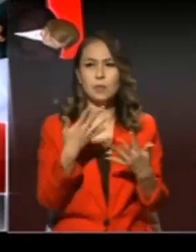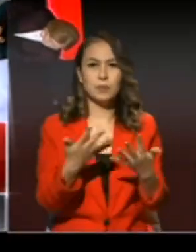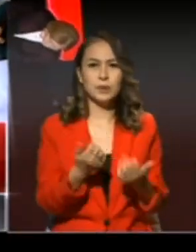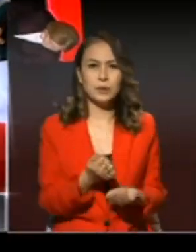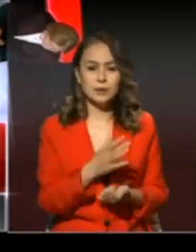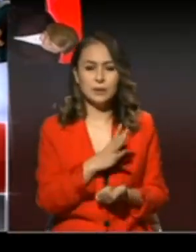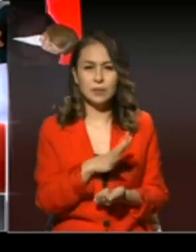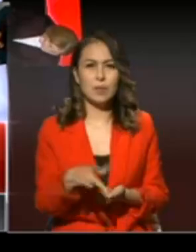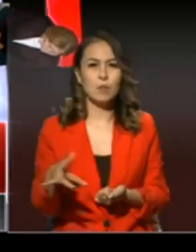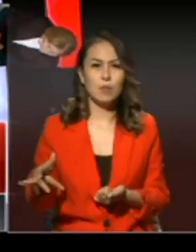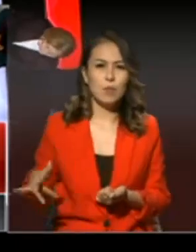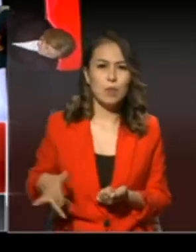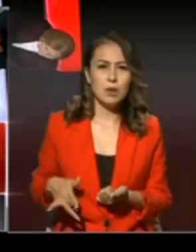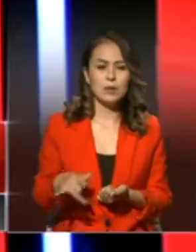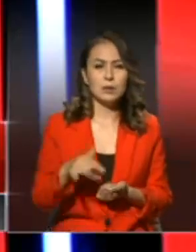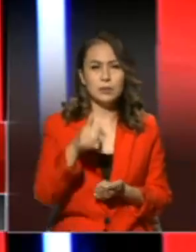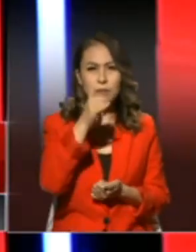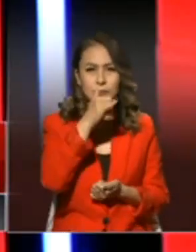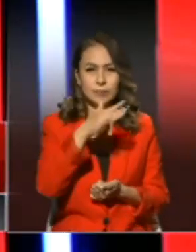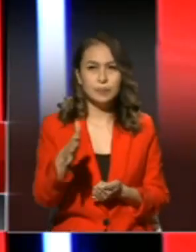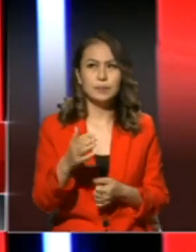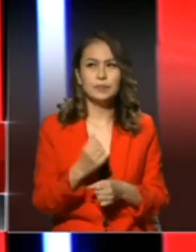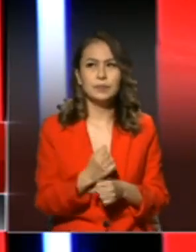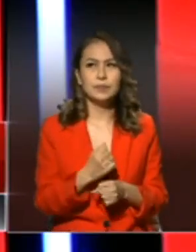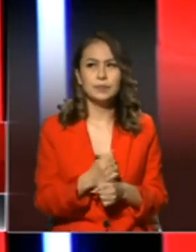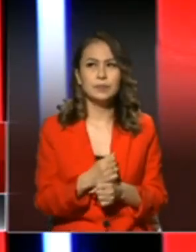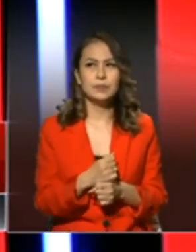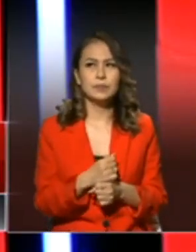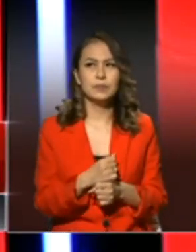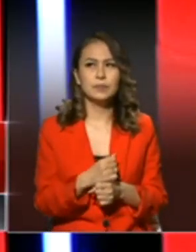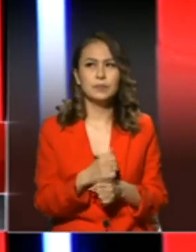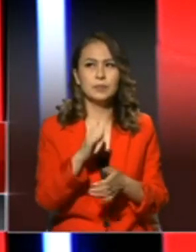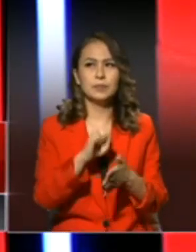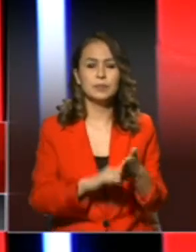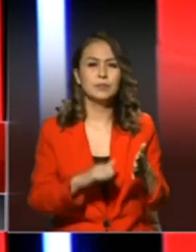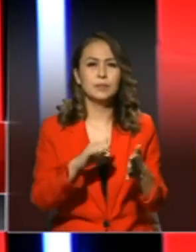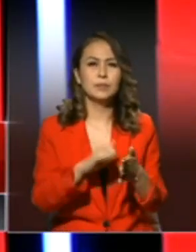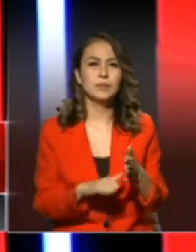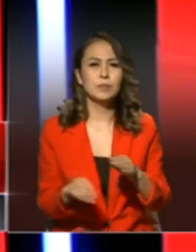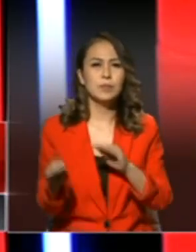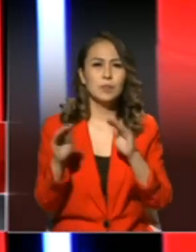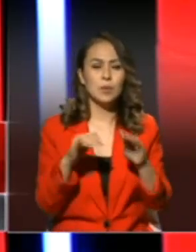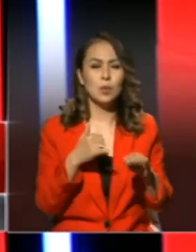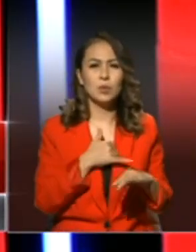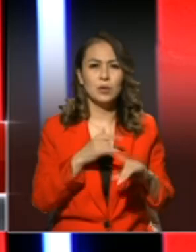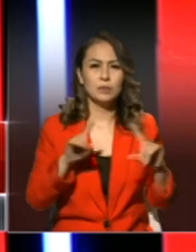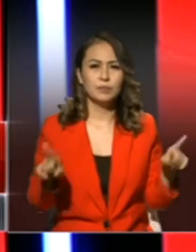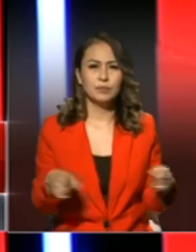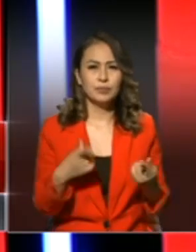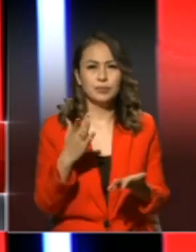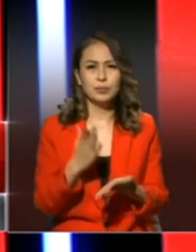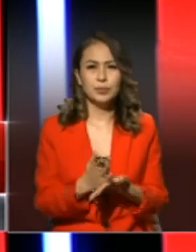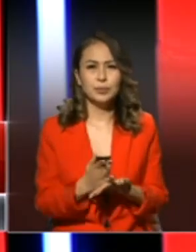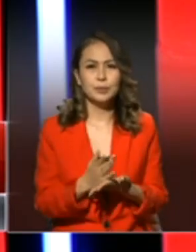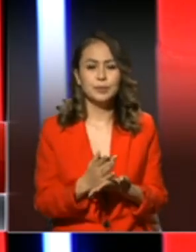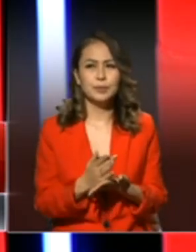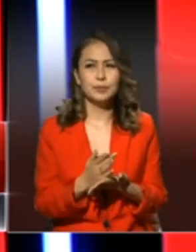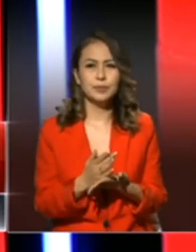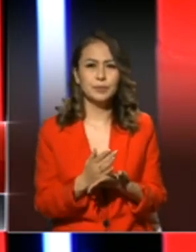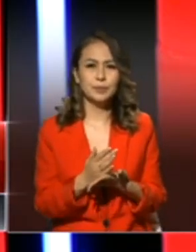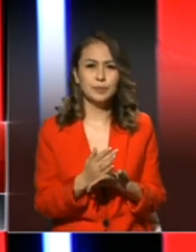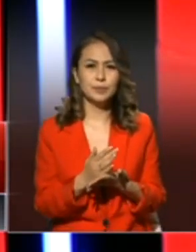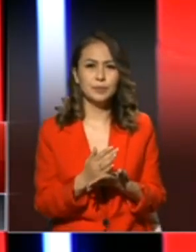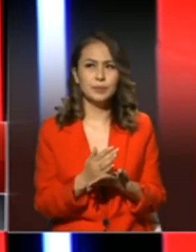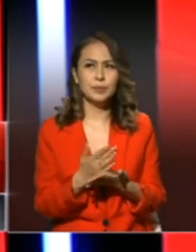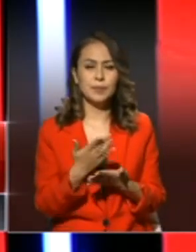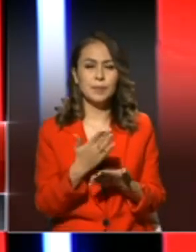бүйрек қабылдамады, бауыр баспады деген сияқты. Маңызды осы себебі. Бізде трансплантология қаншалықты дамыған салыстырмалы түрде? Елімізде ма? Иә.